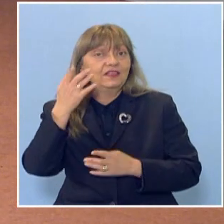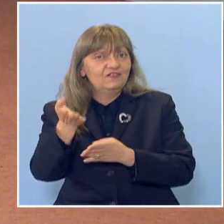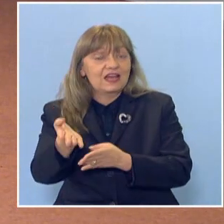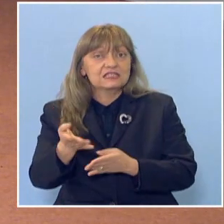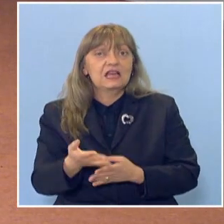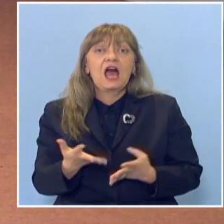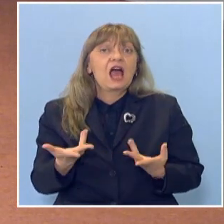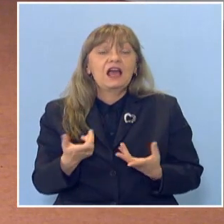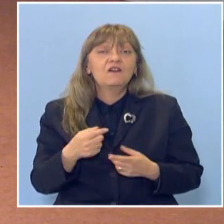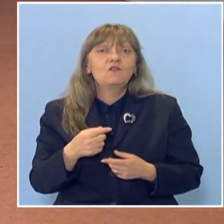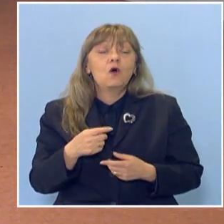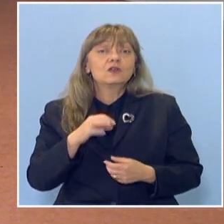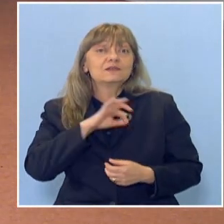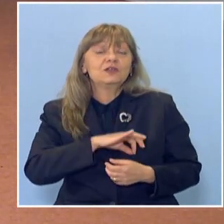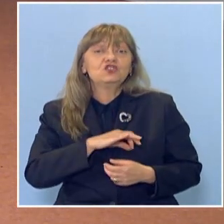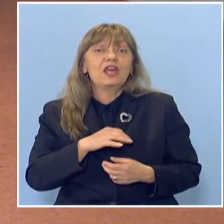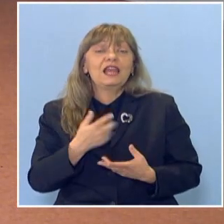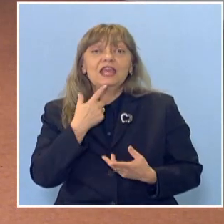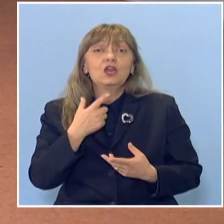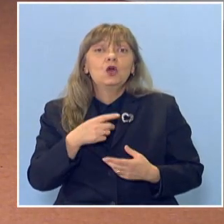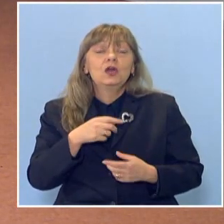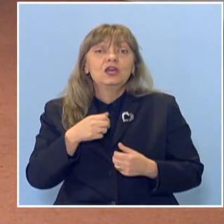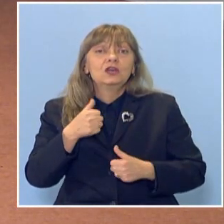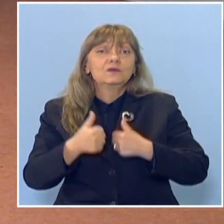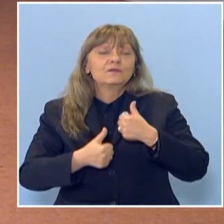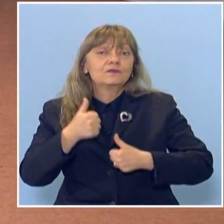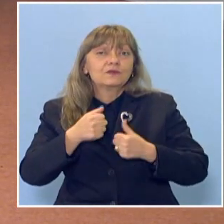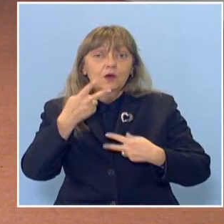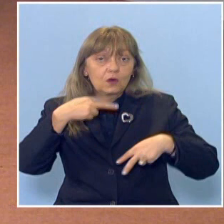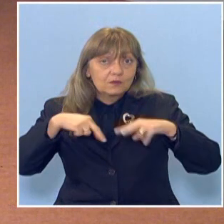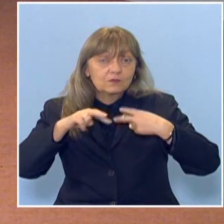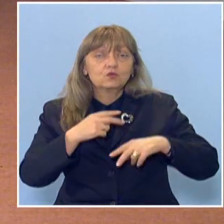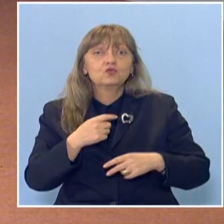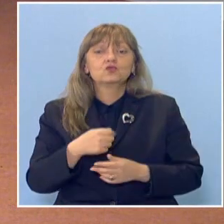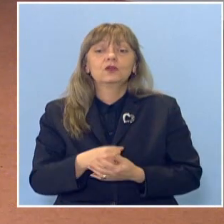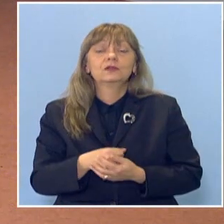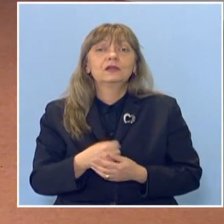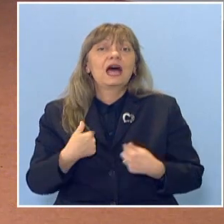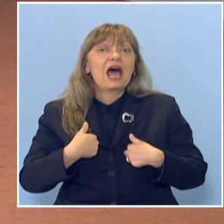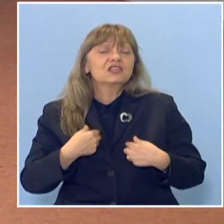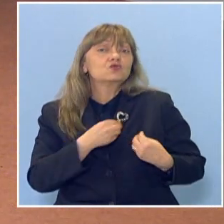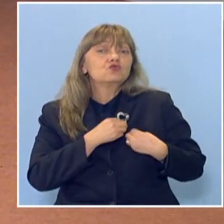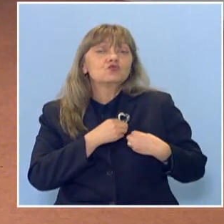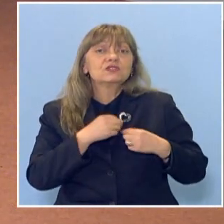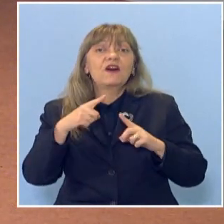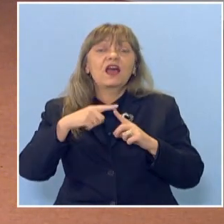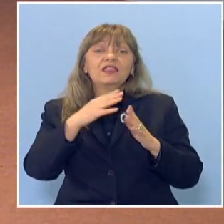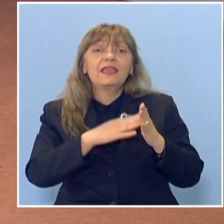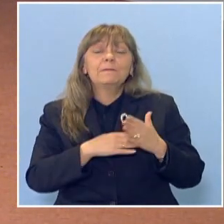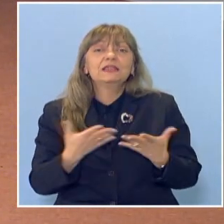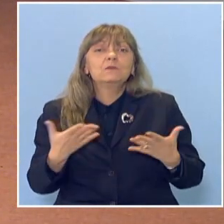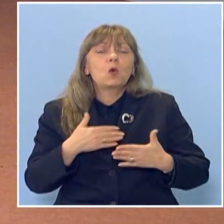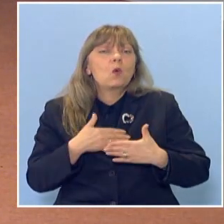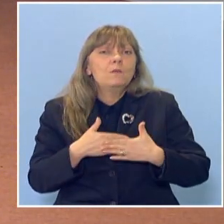журито? Мисля, че ми помогна факта, че чувствах темата много близка и искрено вярвах в